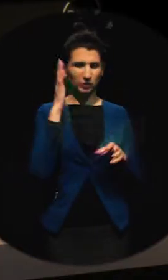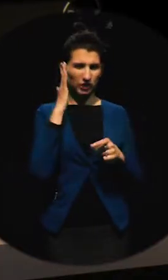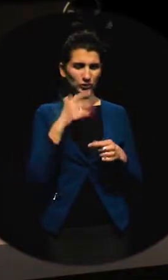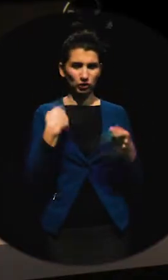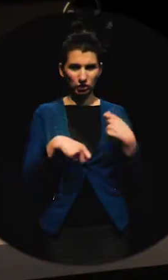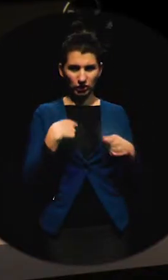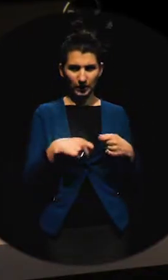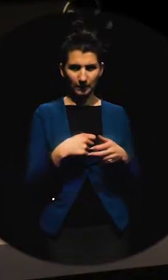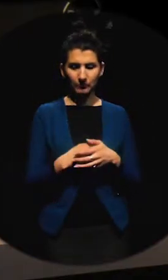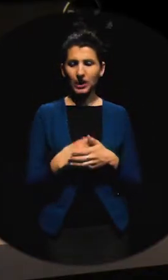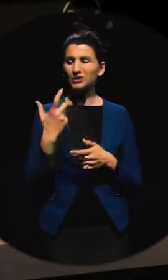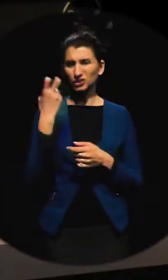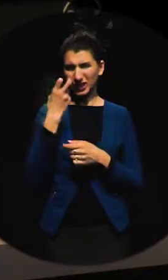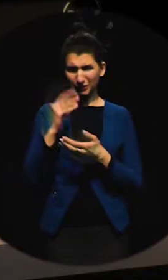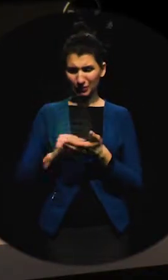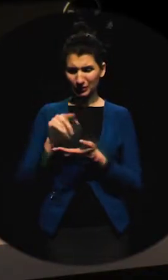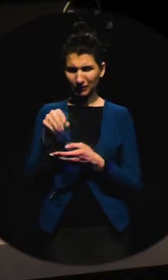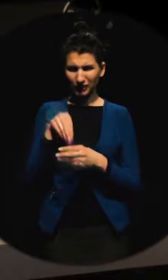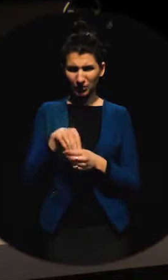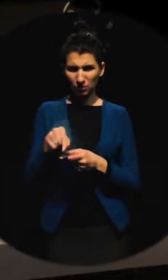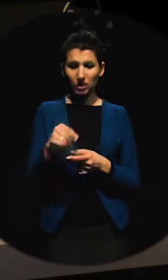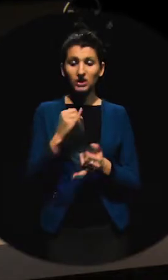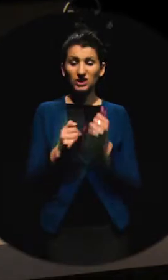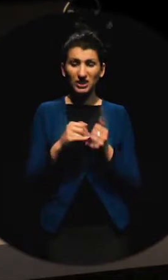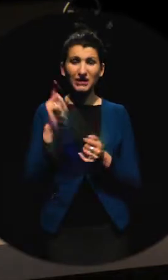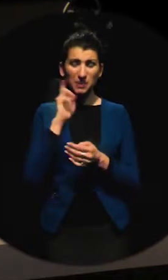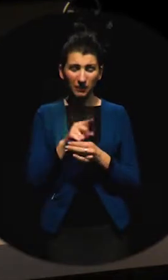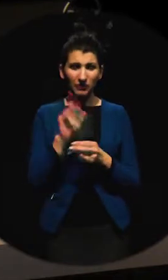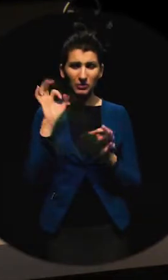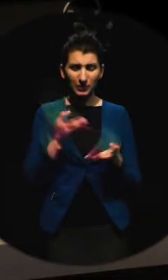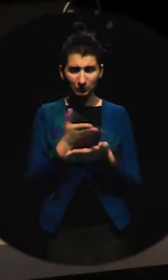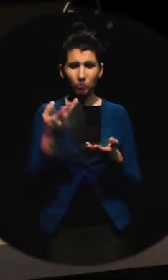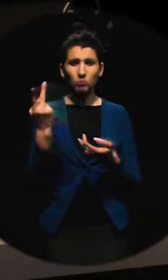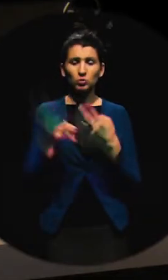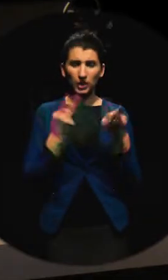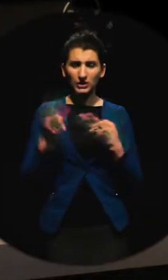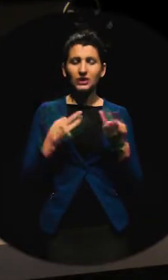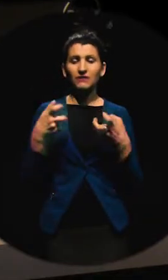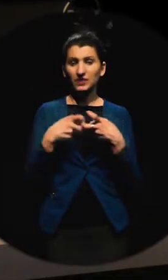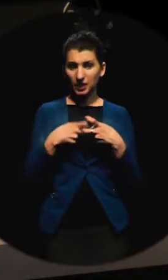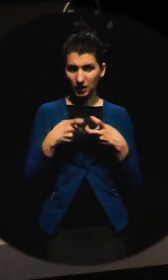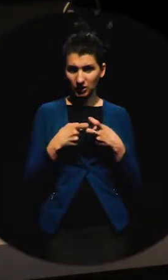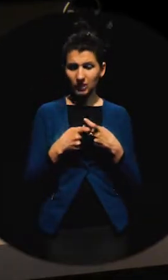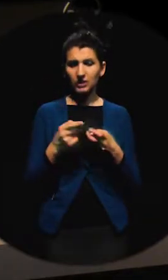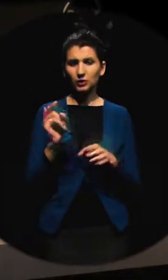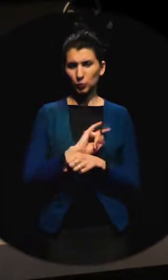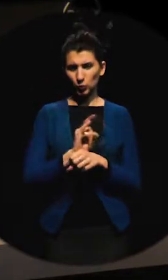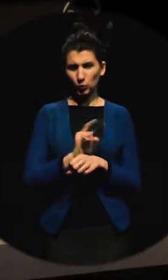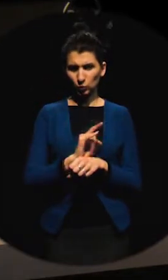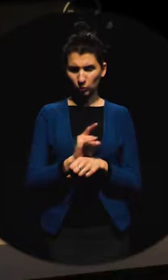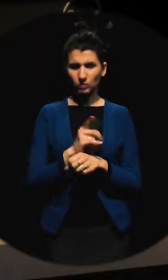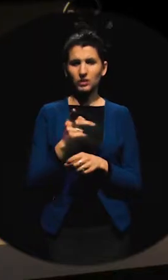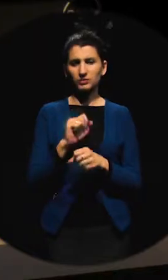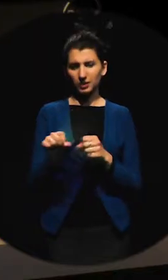tak naprawdę to, co jest ciekawe, to jeżeli przeszukają sobie Państwo internet, YouTube pod tym